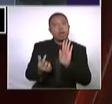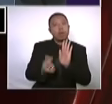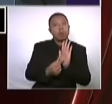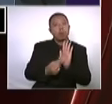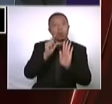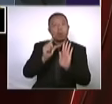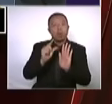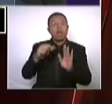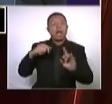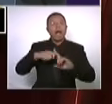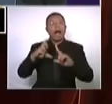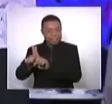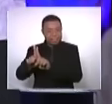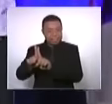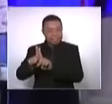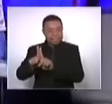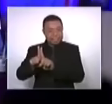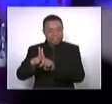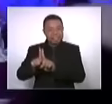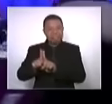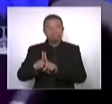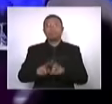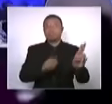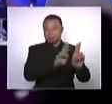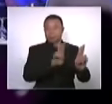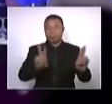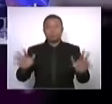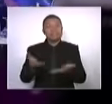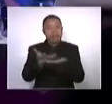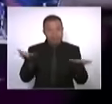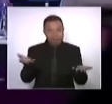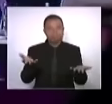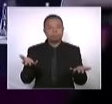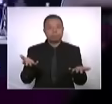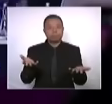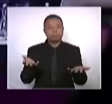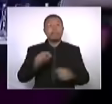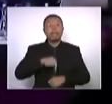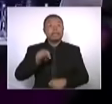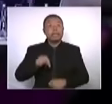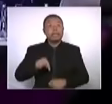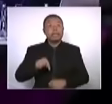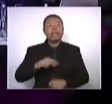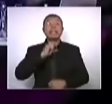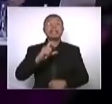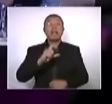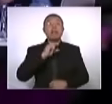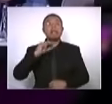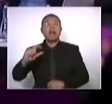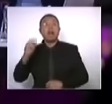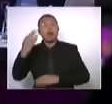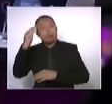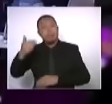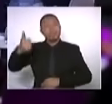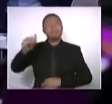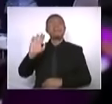pendapat orang beragam dan malah setelah itu pada sibuk berdebat misalnya diperdebatkan Apakah ini